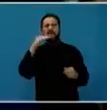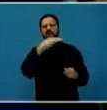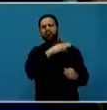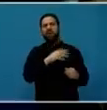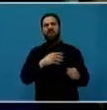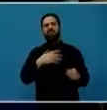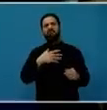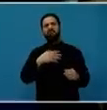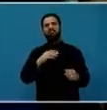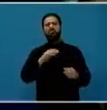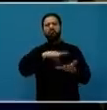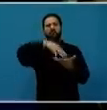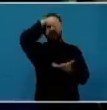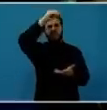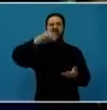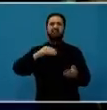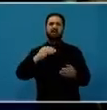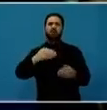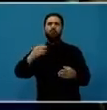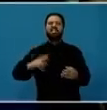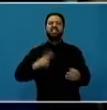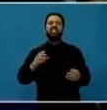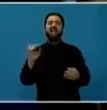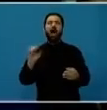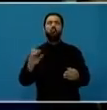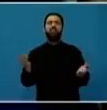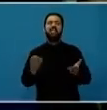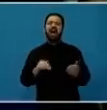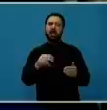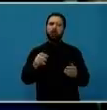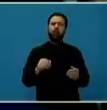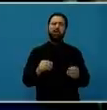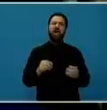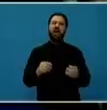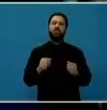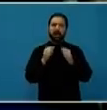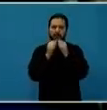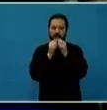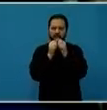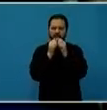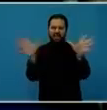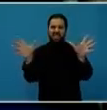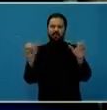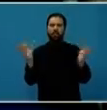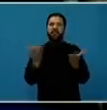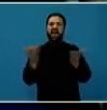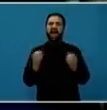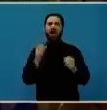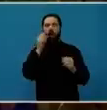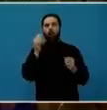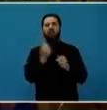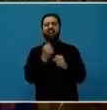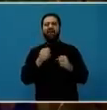cauzele care duc la prezența blestemului făcut de om în viața de zi cu